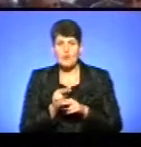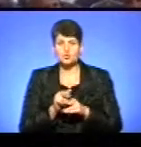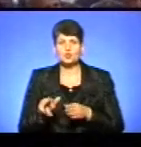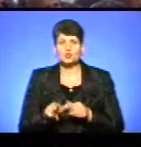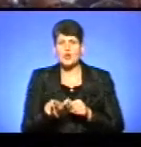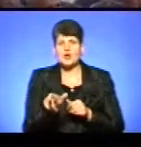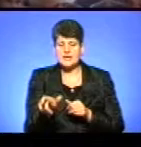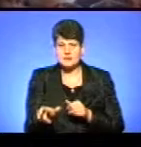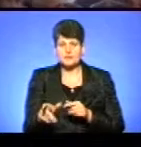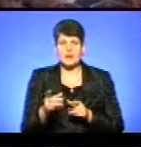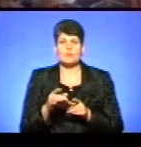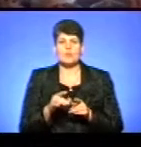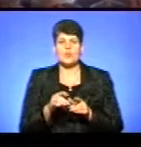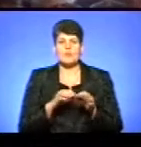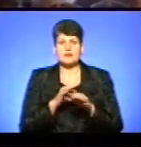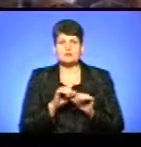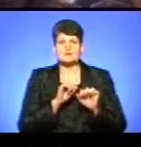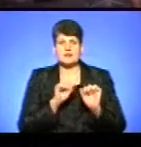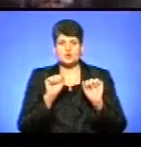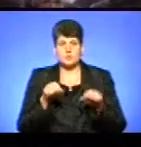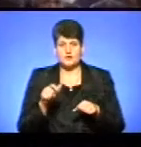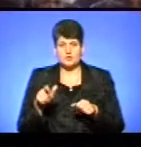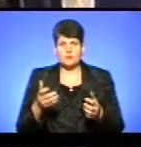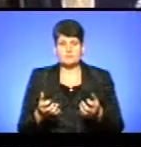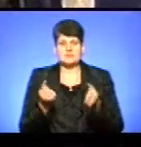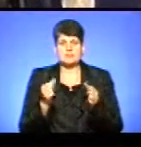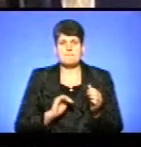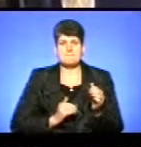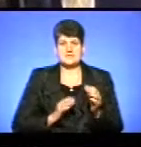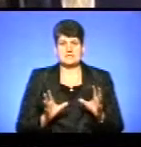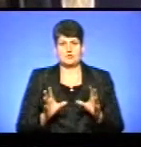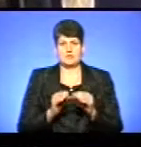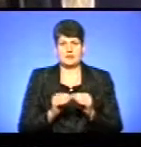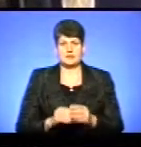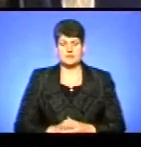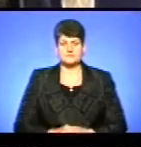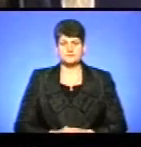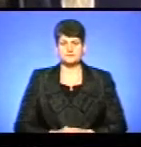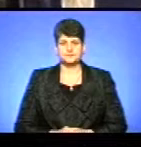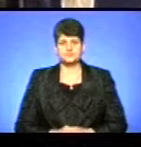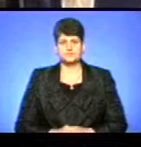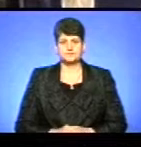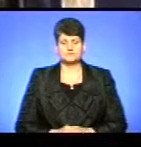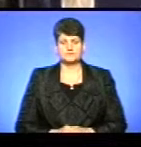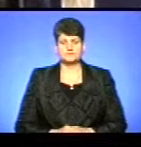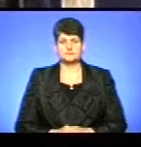проекти по захисту прав людини, по підтримці бізнес-об'єднань. Марія Котенко, Юрій Багрій.